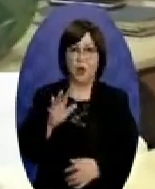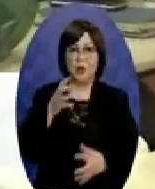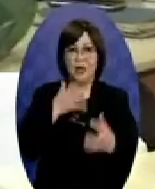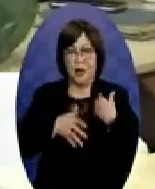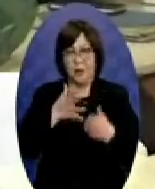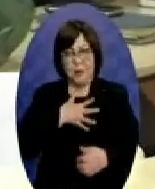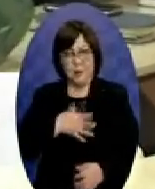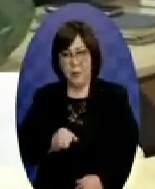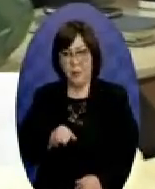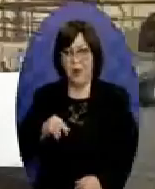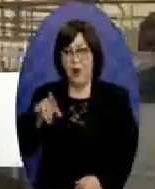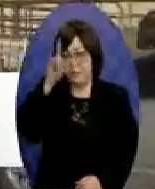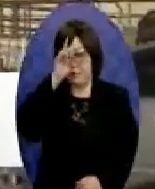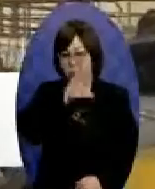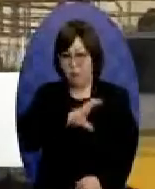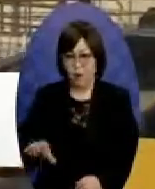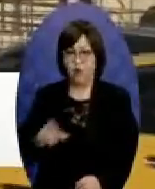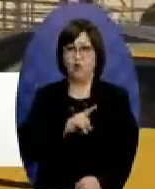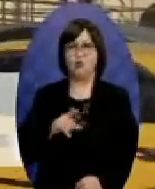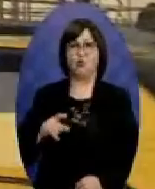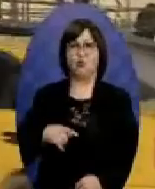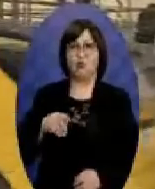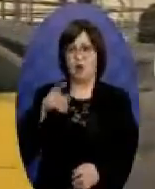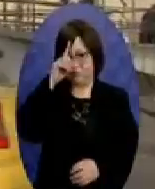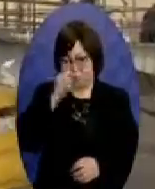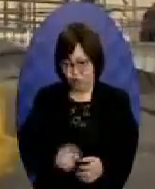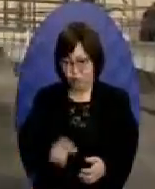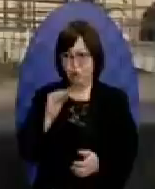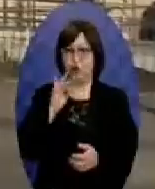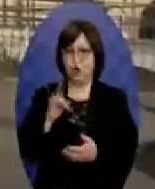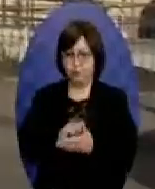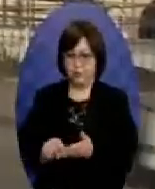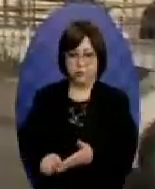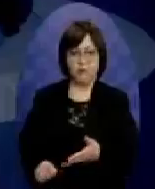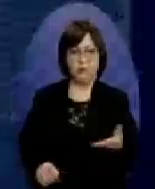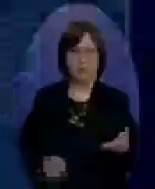болсон өвчтнүүдэд эмнэлгээс нь өгөх юм байна.